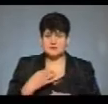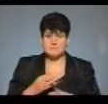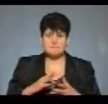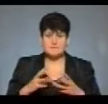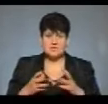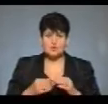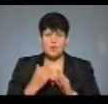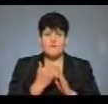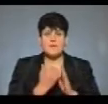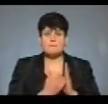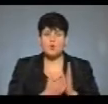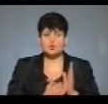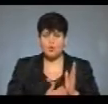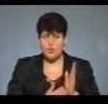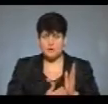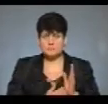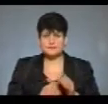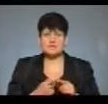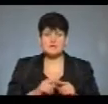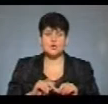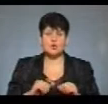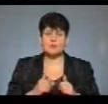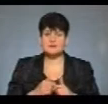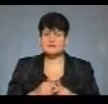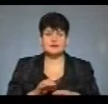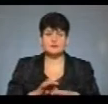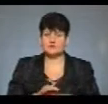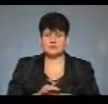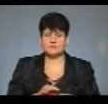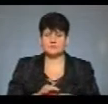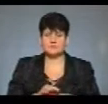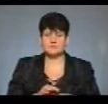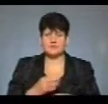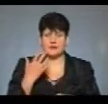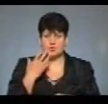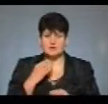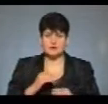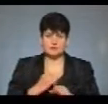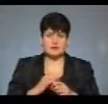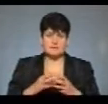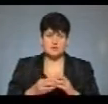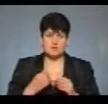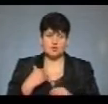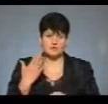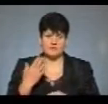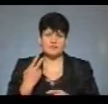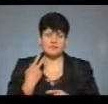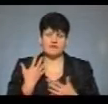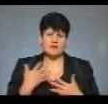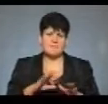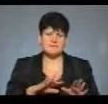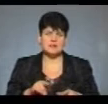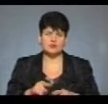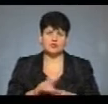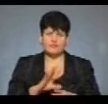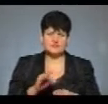підсумковий протокол даної комісії, він не вівся під час безпосередньо встановлення підсумків голосування. Він переважно вівся вже після того, як всі